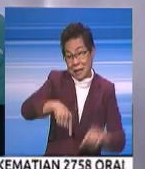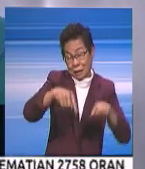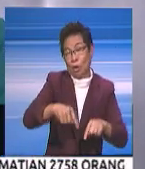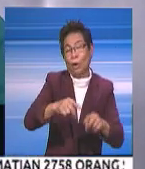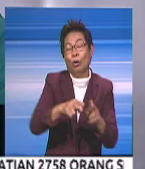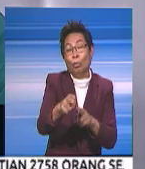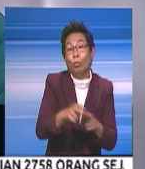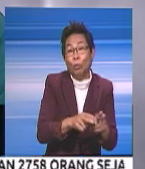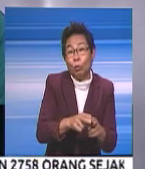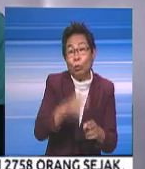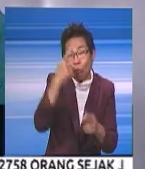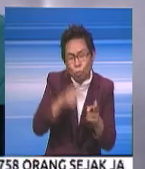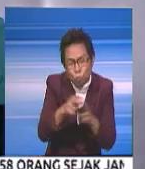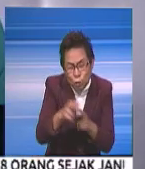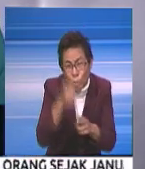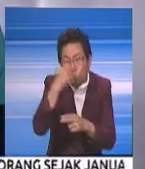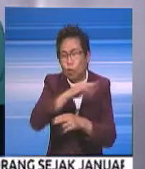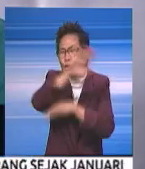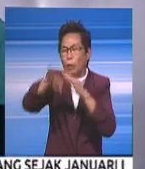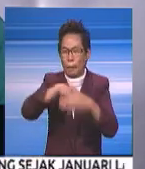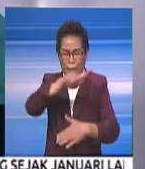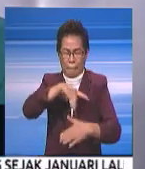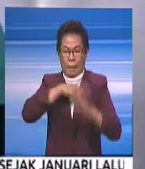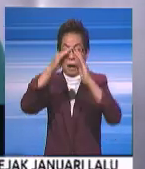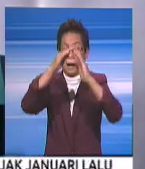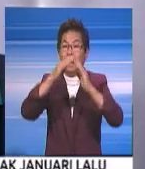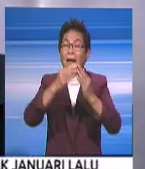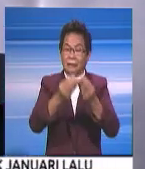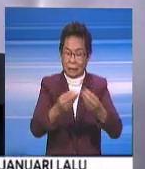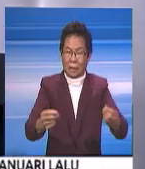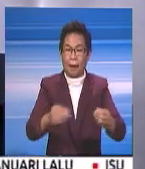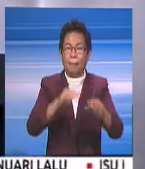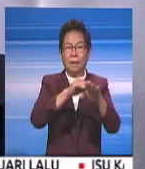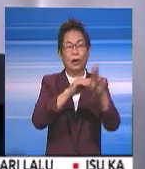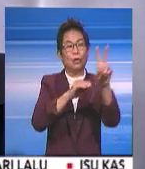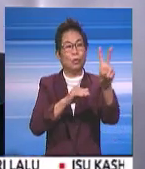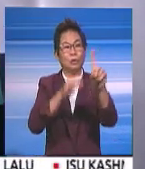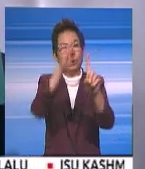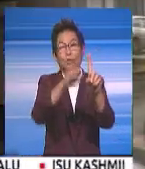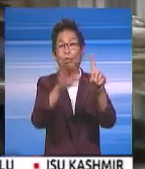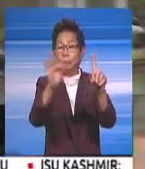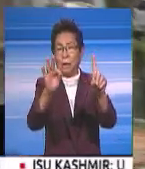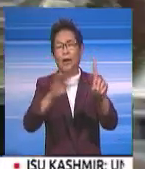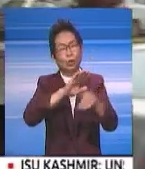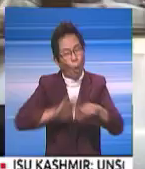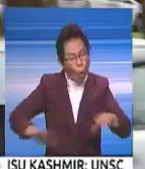menentukan bahawa semua pemilik tahu tentang program pada 21 hari bulan September ini.